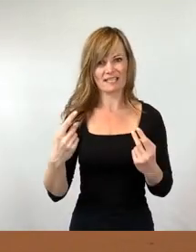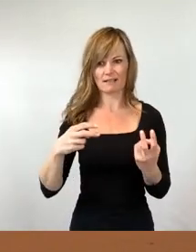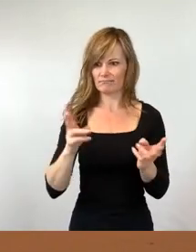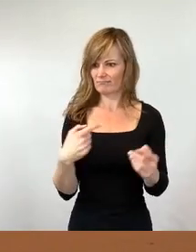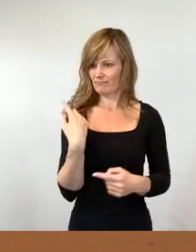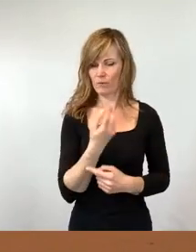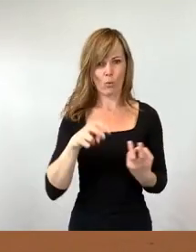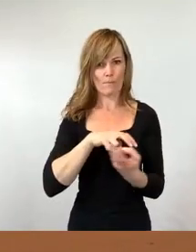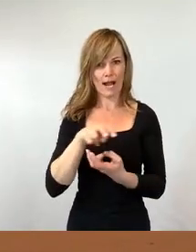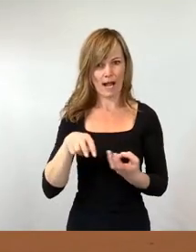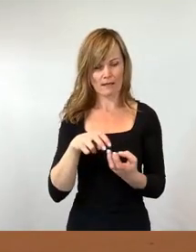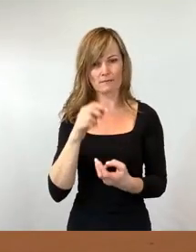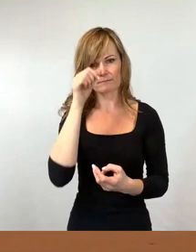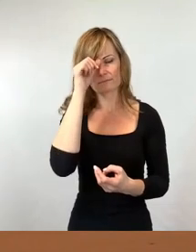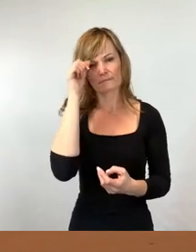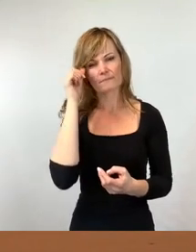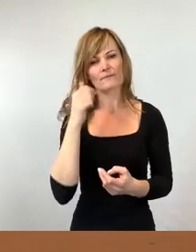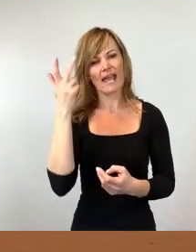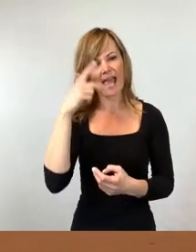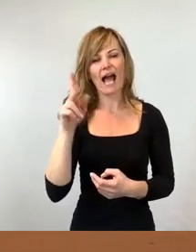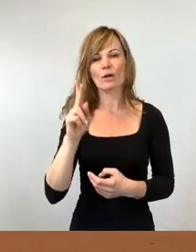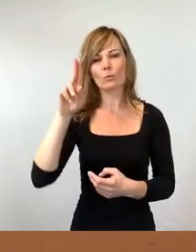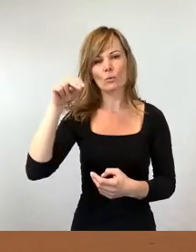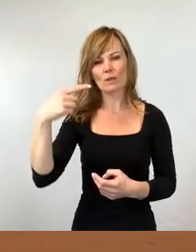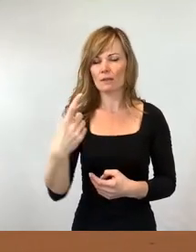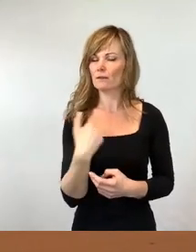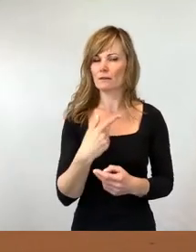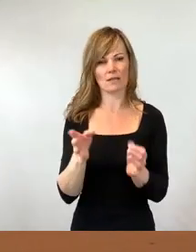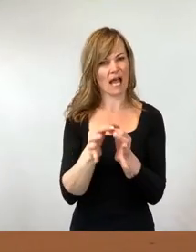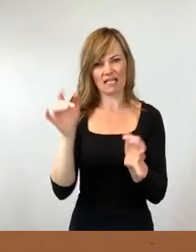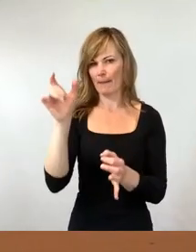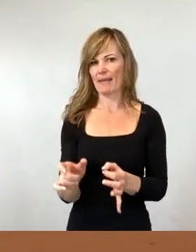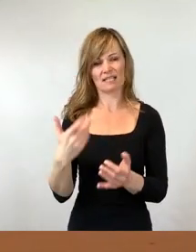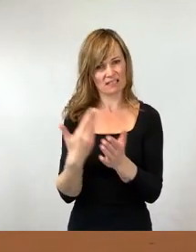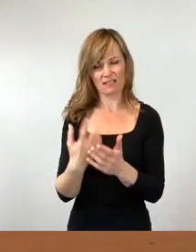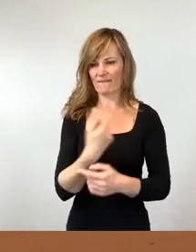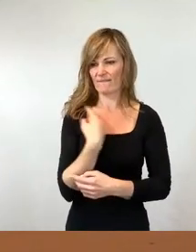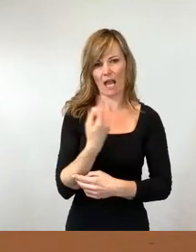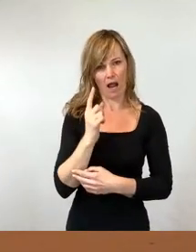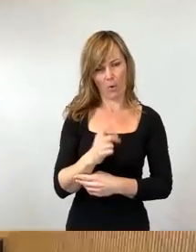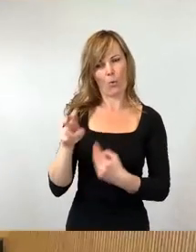insbesondere gegenüber Herrn Kühn unangemessen.